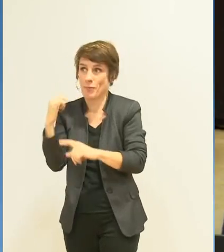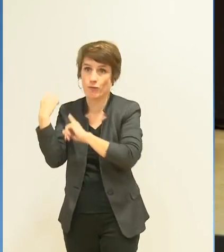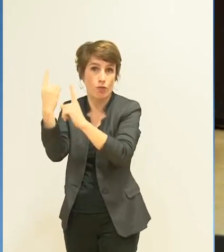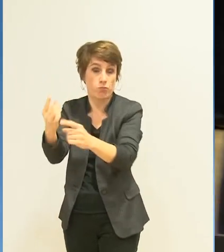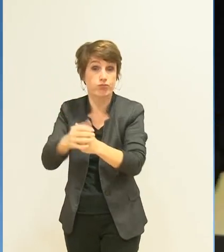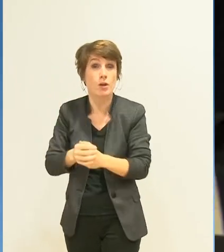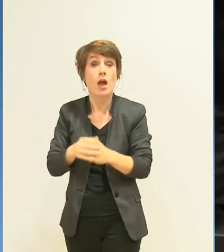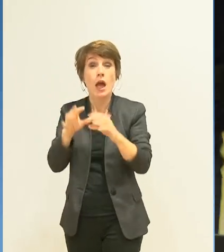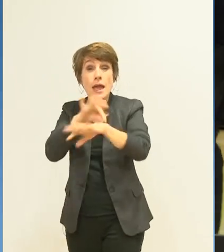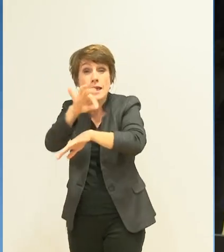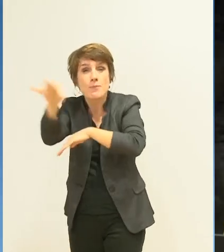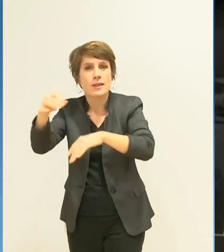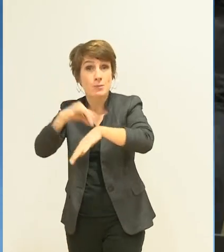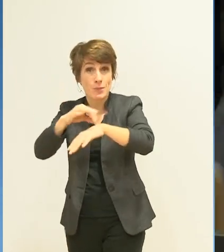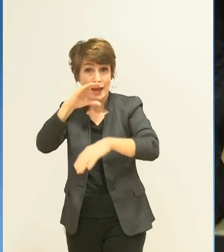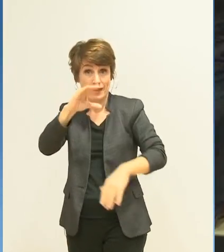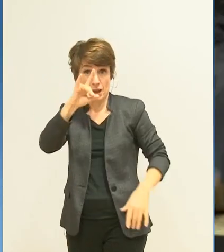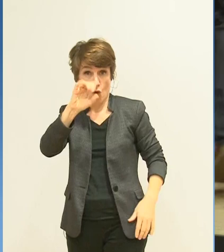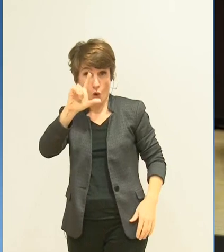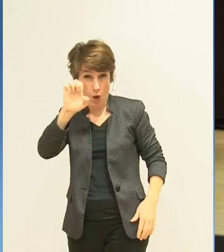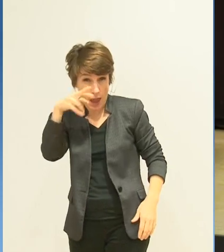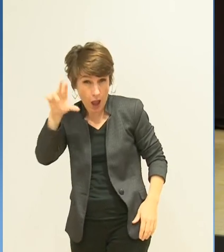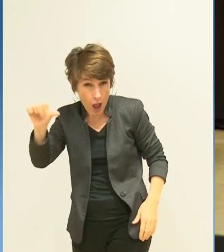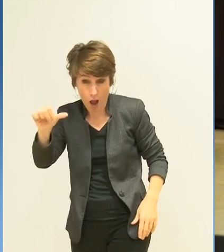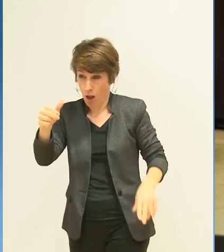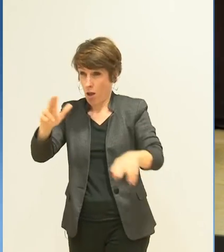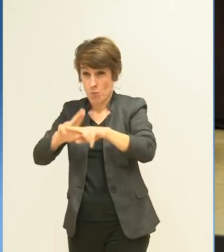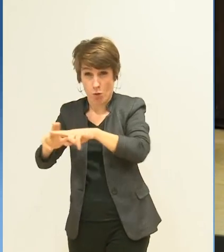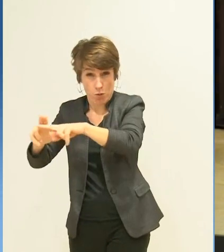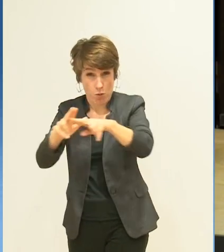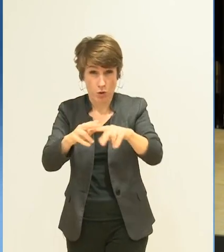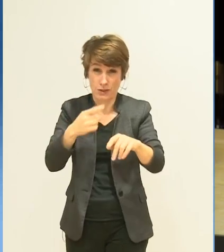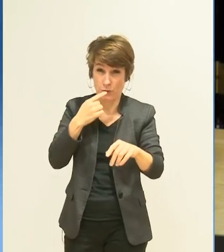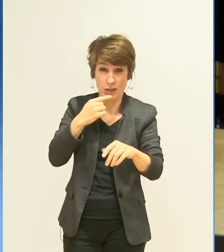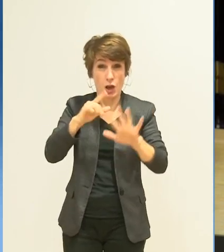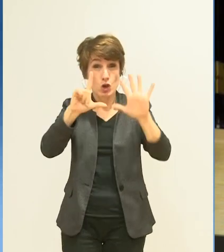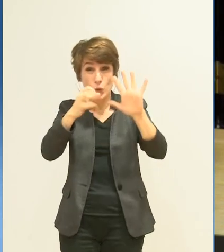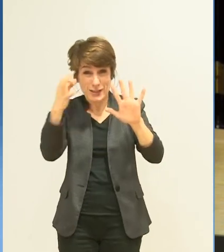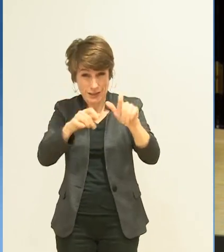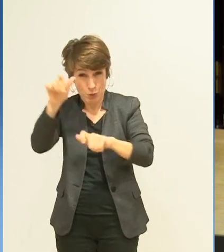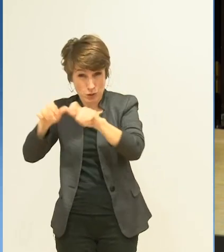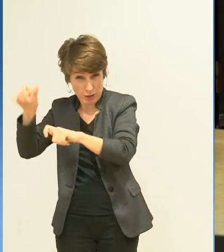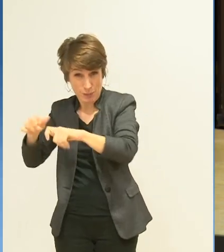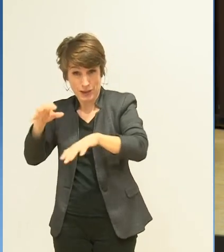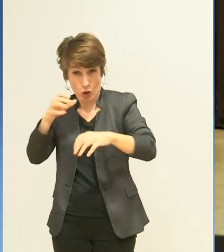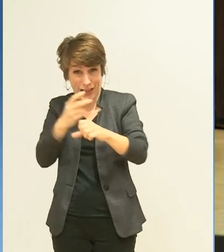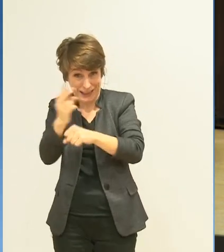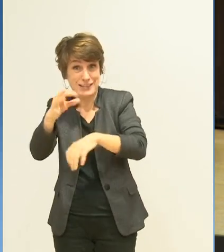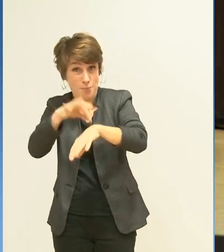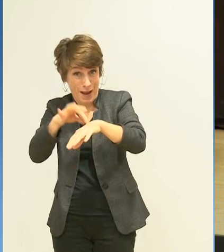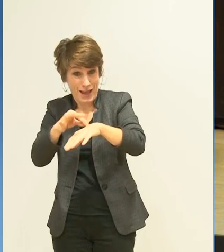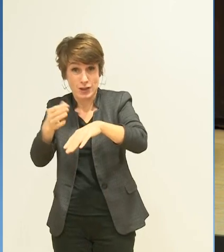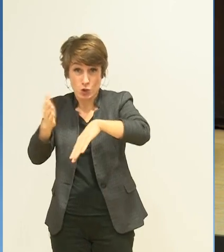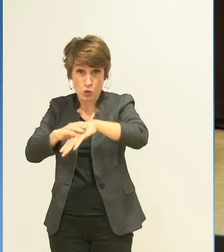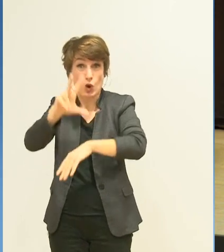de choléra jamais enregistré dans la famine menace 70% des 30 millions d'habitants avec lui millions